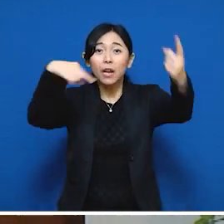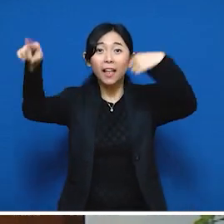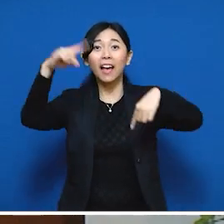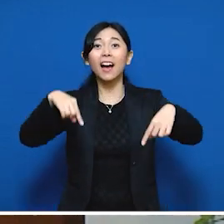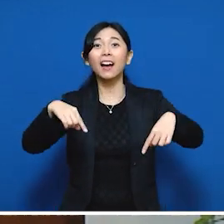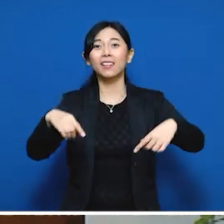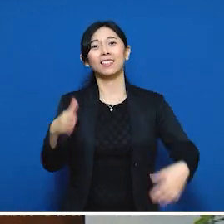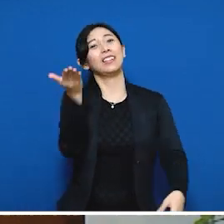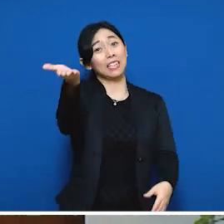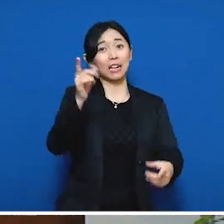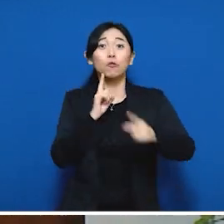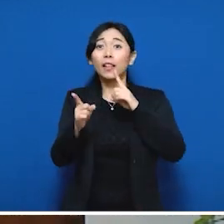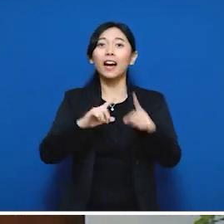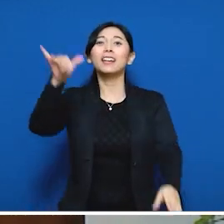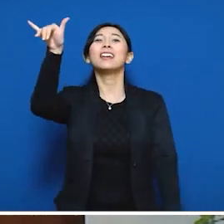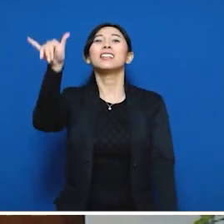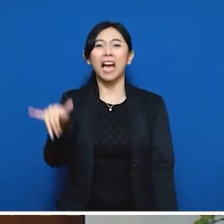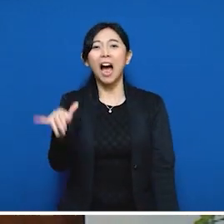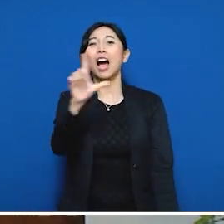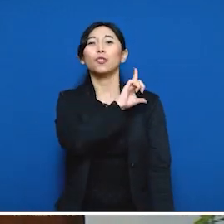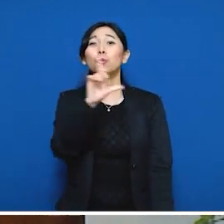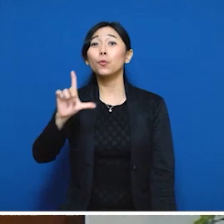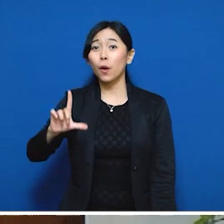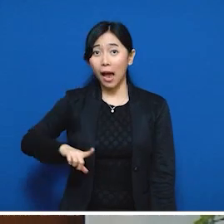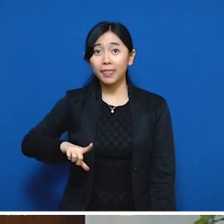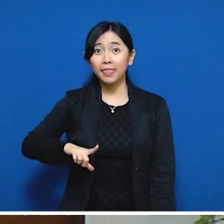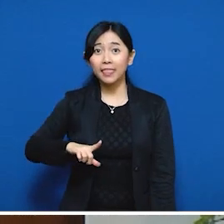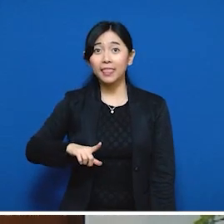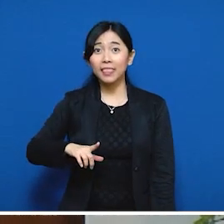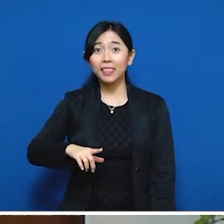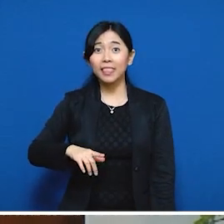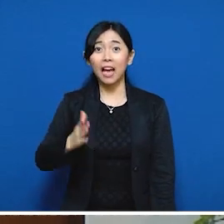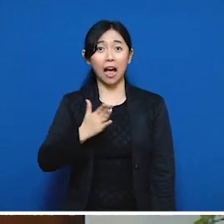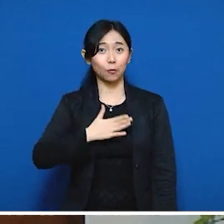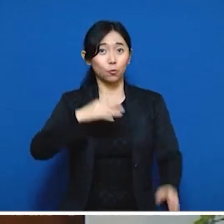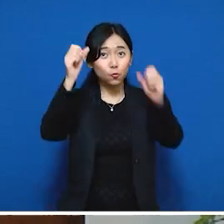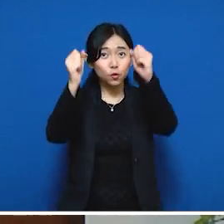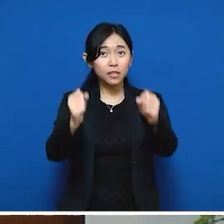bilang, "Ya Tuhan, aku siap mendengar."